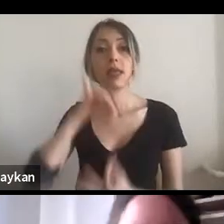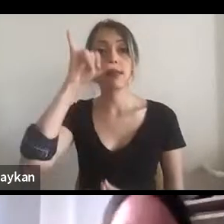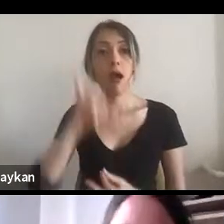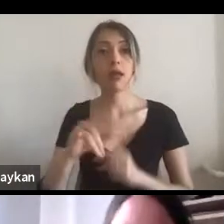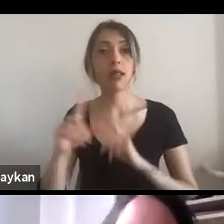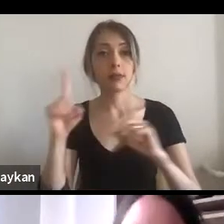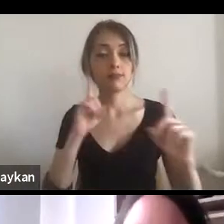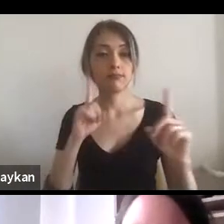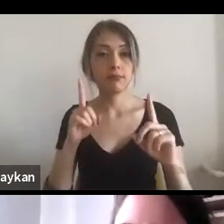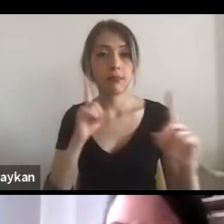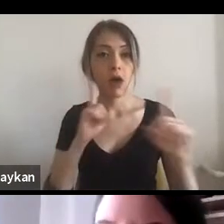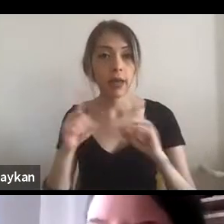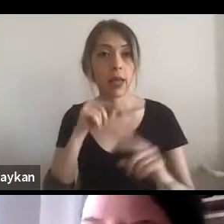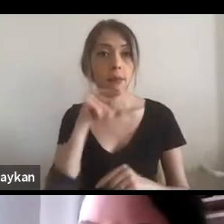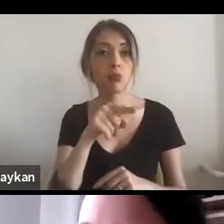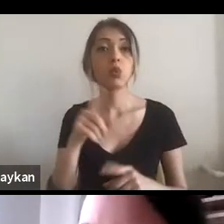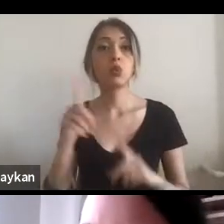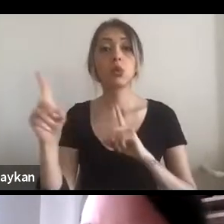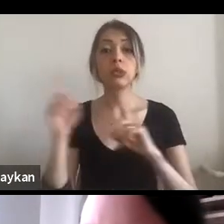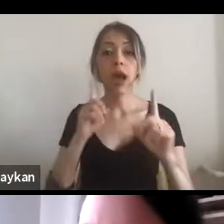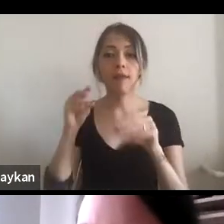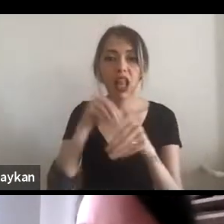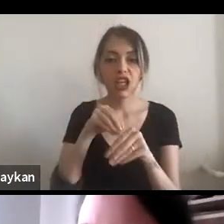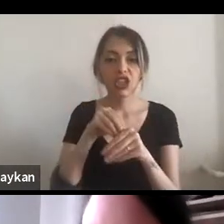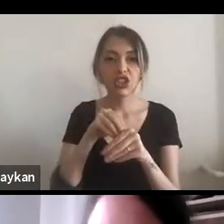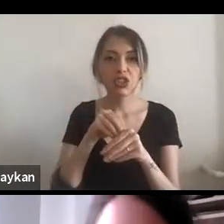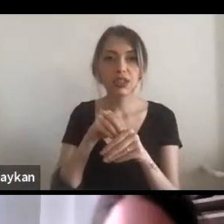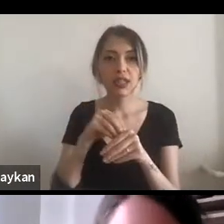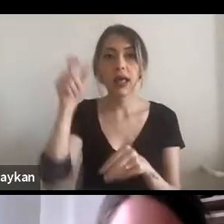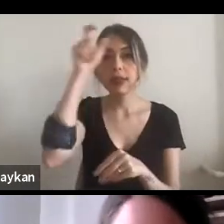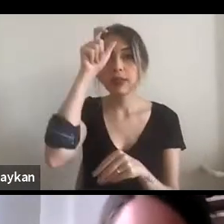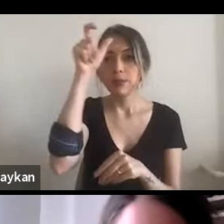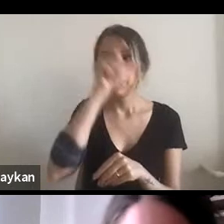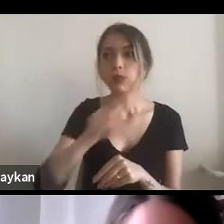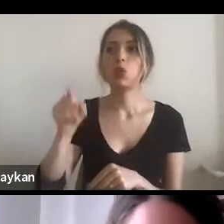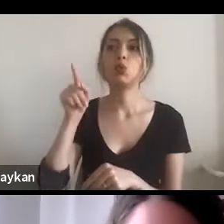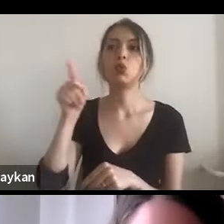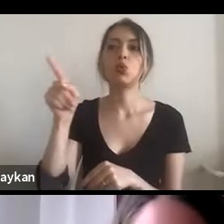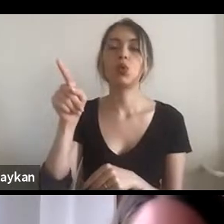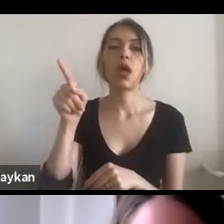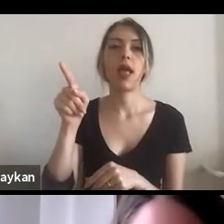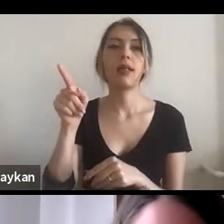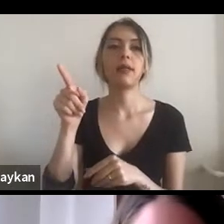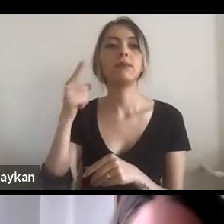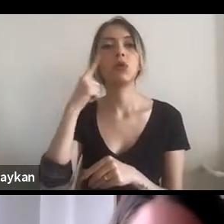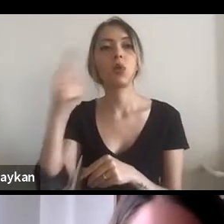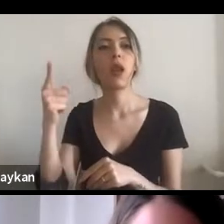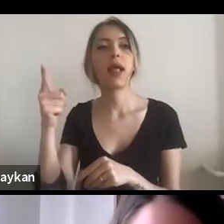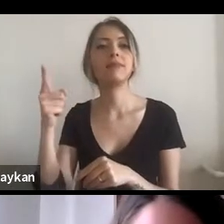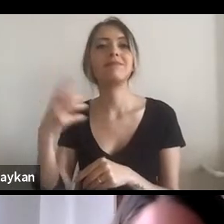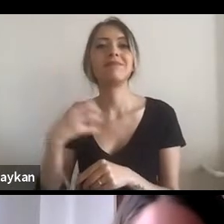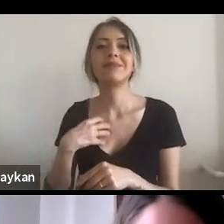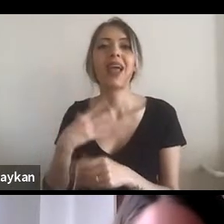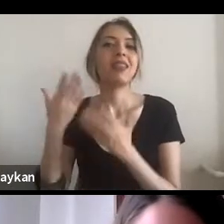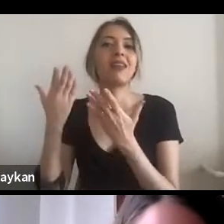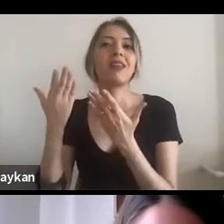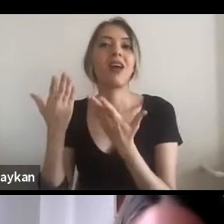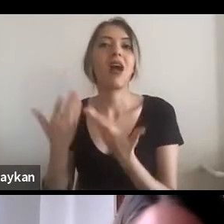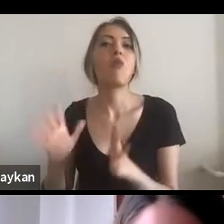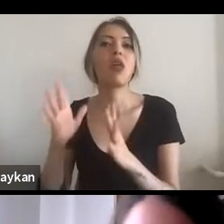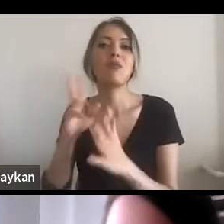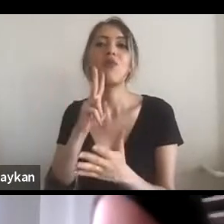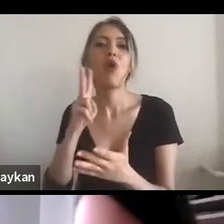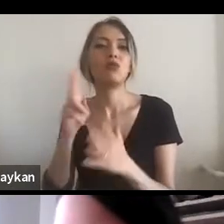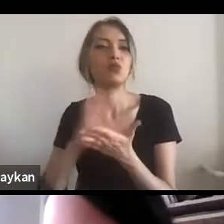Hakları Sözleşmesi'ni ihlal etmekten ötürü Türkiye'yi mahkum etmiştir. Bu mahkeme kararı sonrasında Türkiye'den